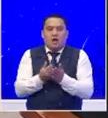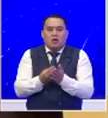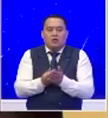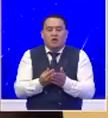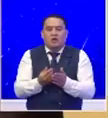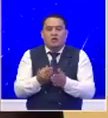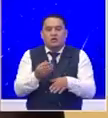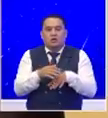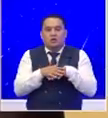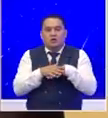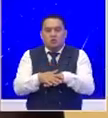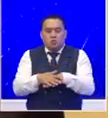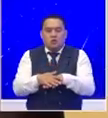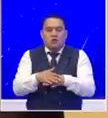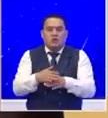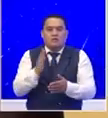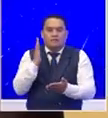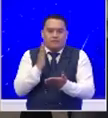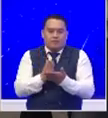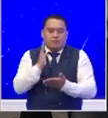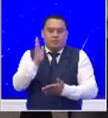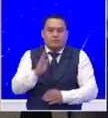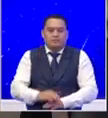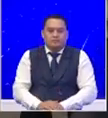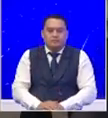строительство сетей руководство области выделит.